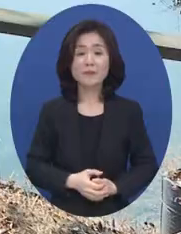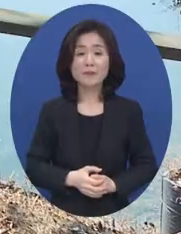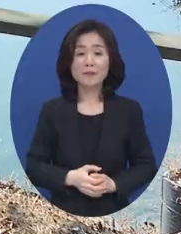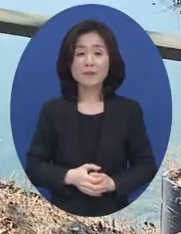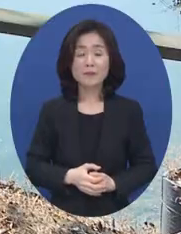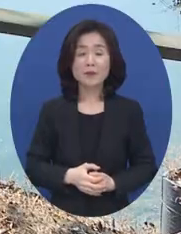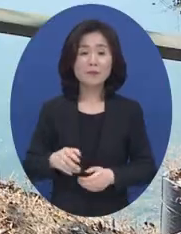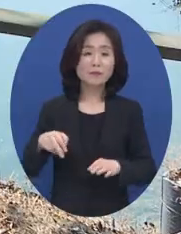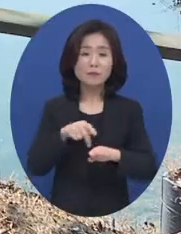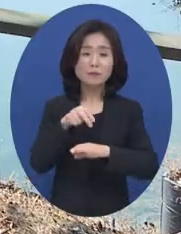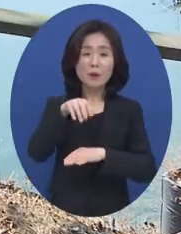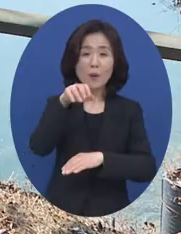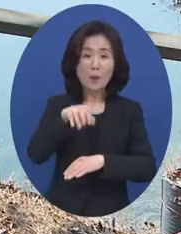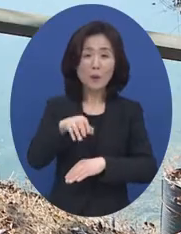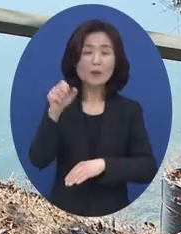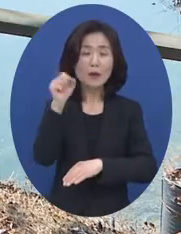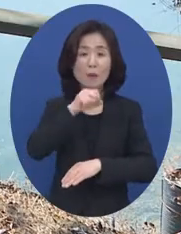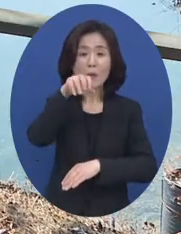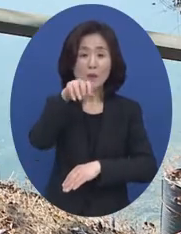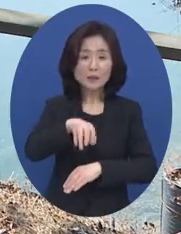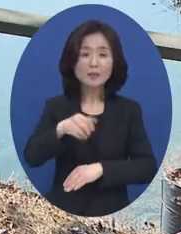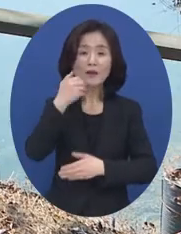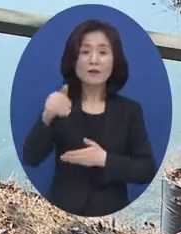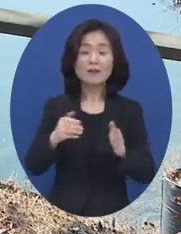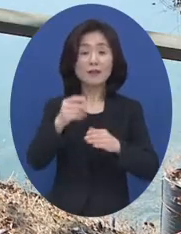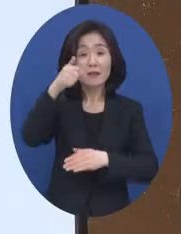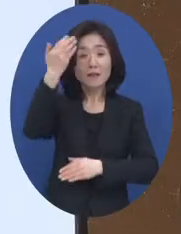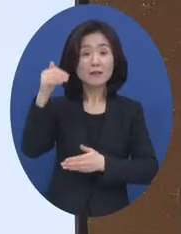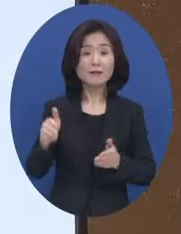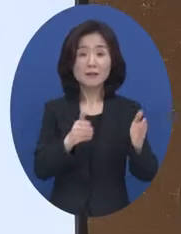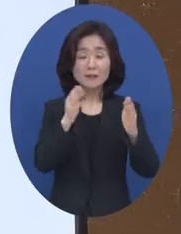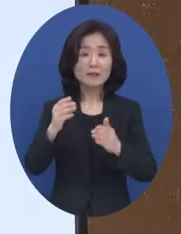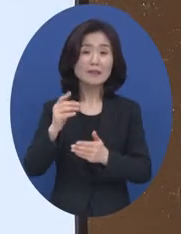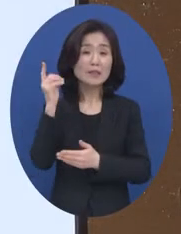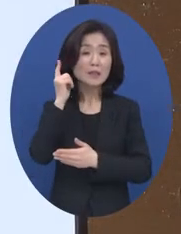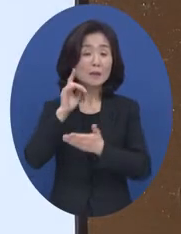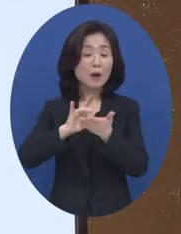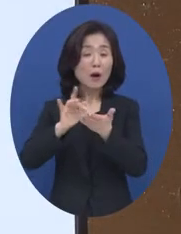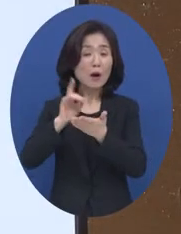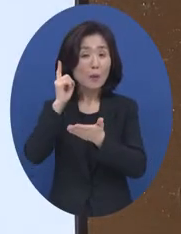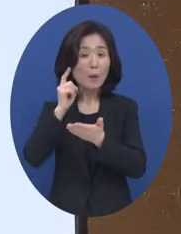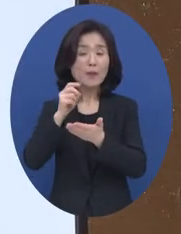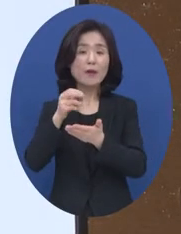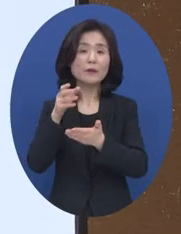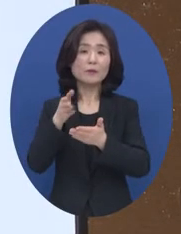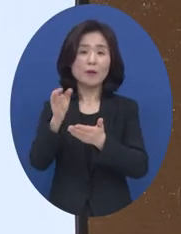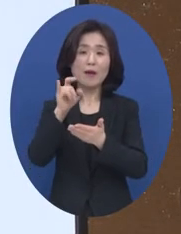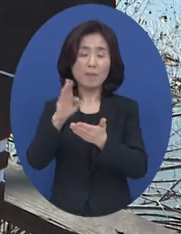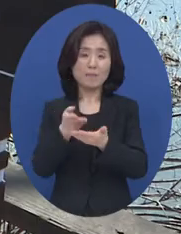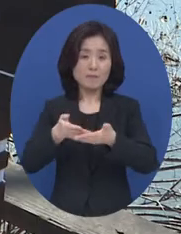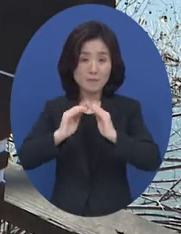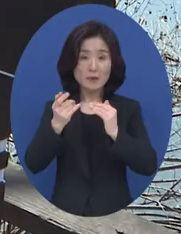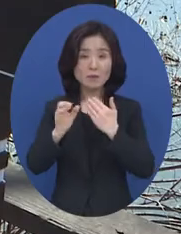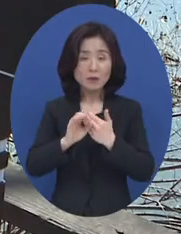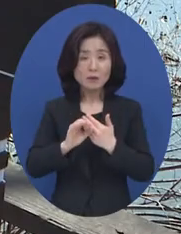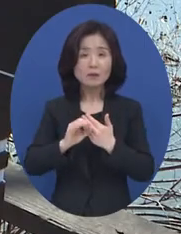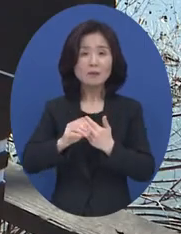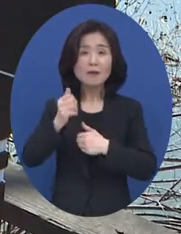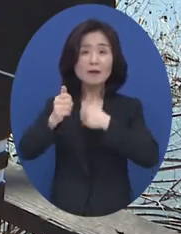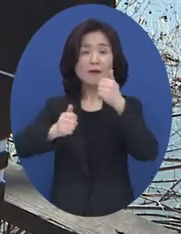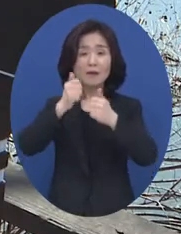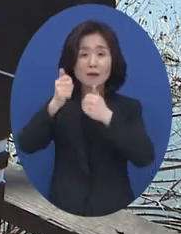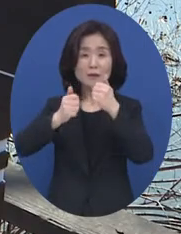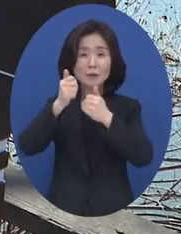같아요. 도보꾼들의 단골 코스가 된 경기 옛길. 스마트폰 안에 전용 앱을 깔면